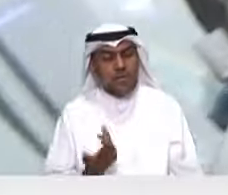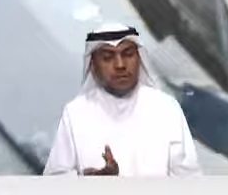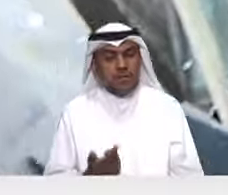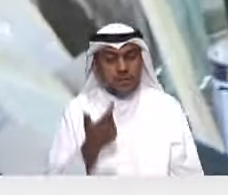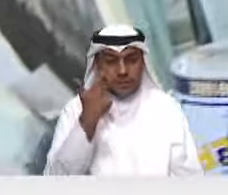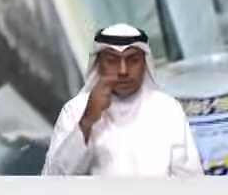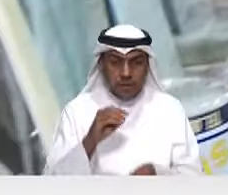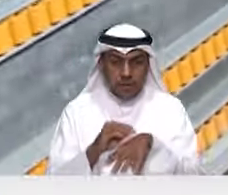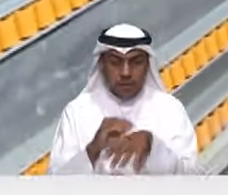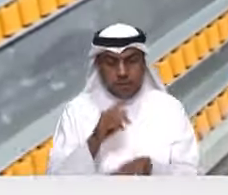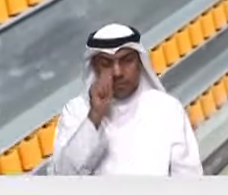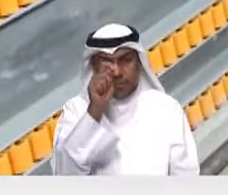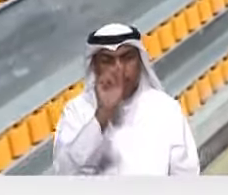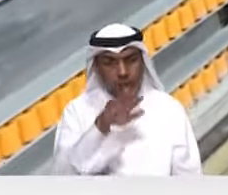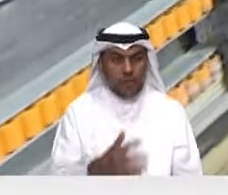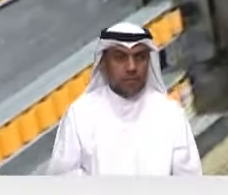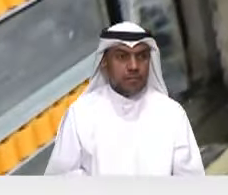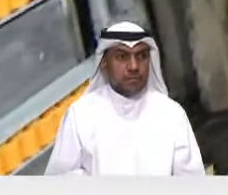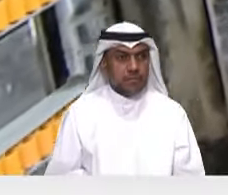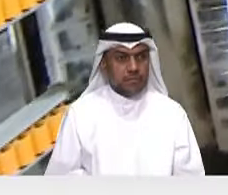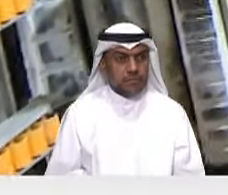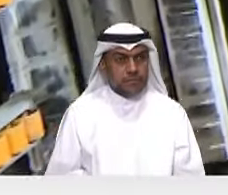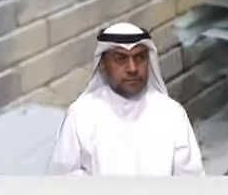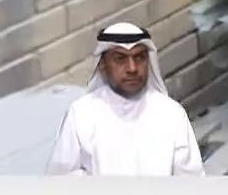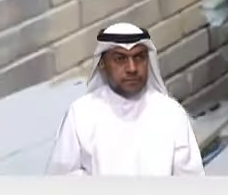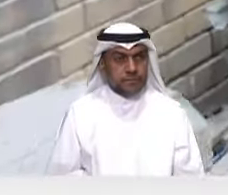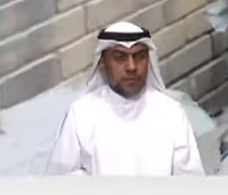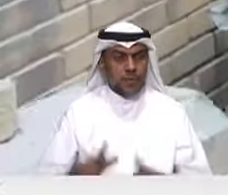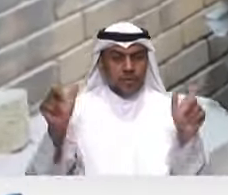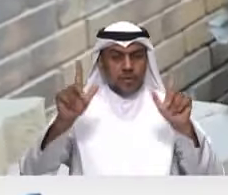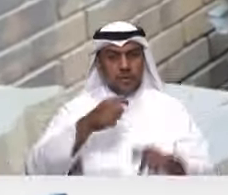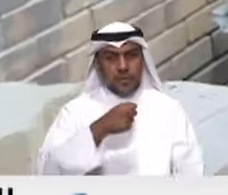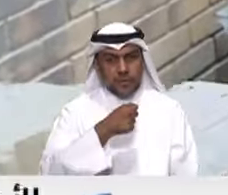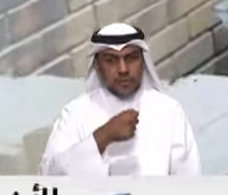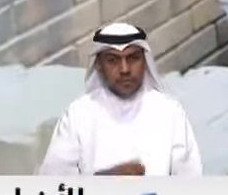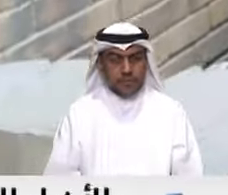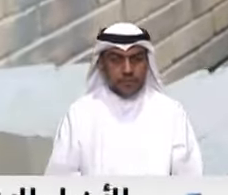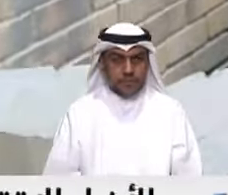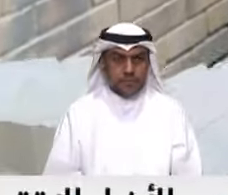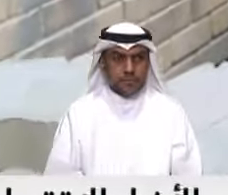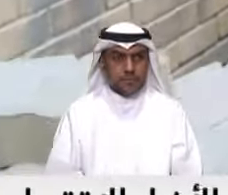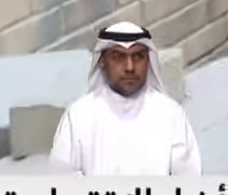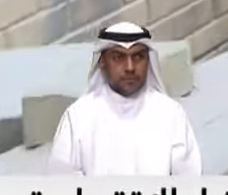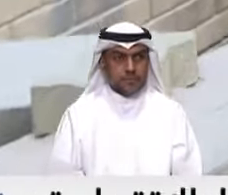عليه أيضا مخالفات بيئية. مروة محرم، قناة الأخبار.